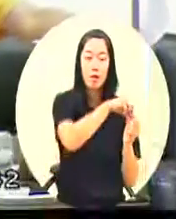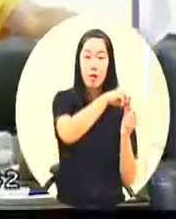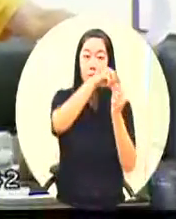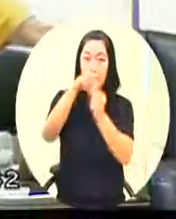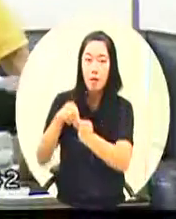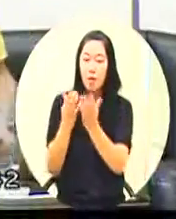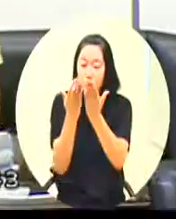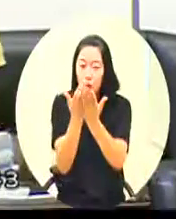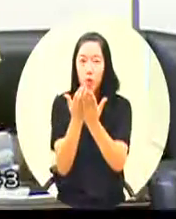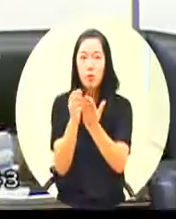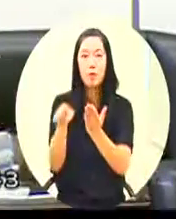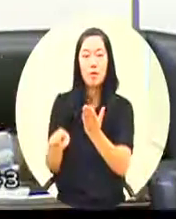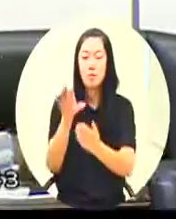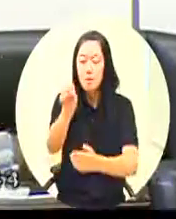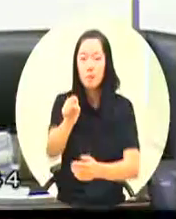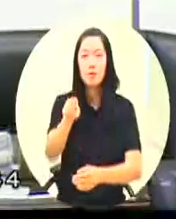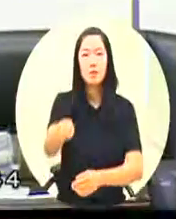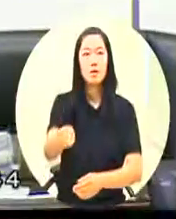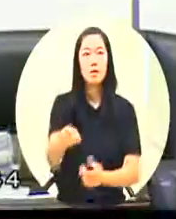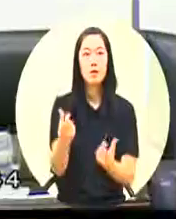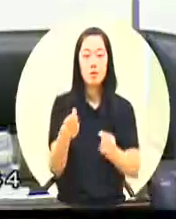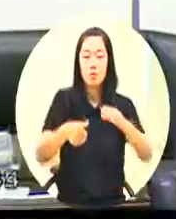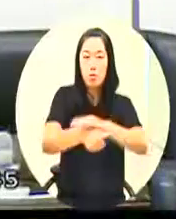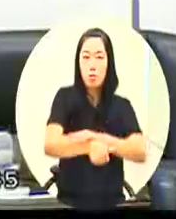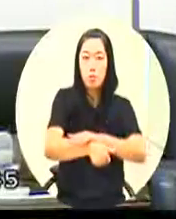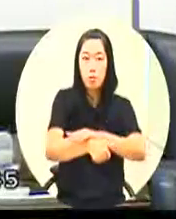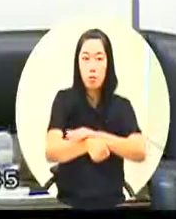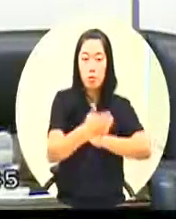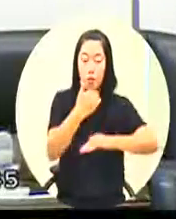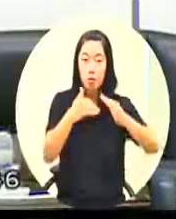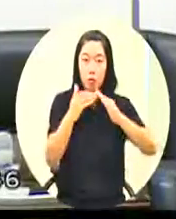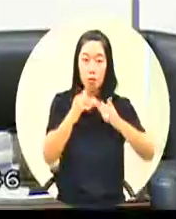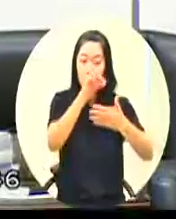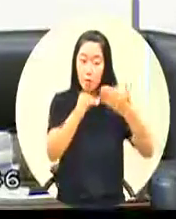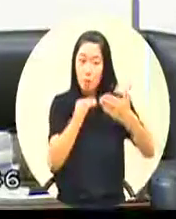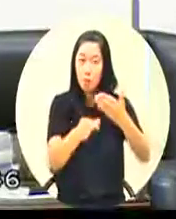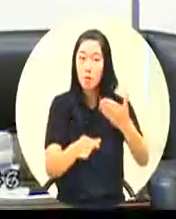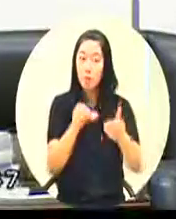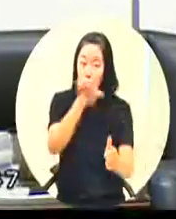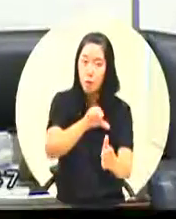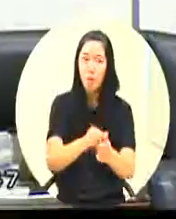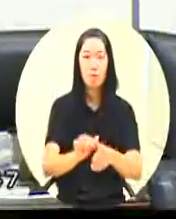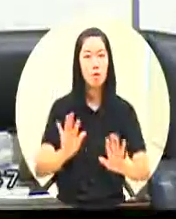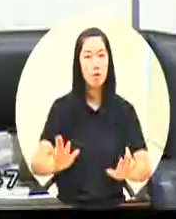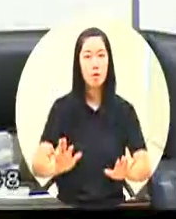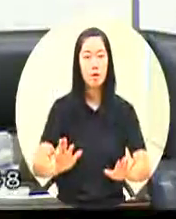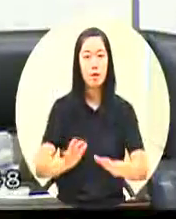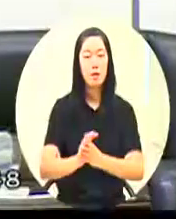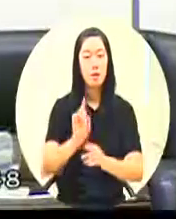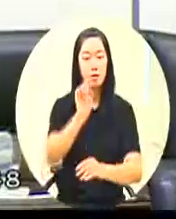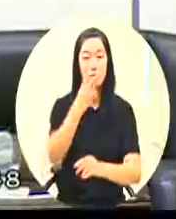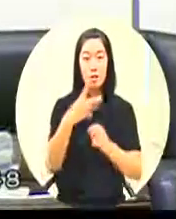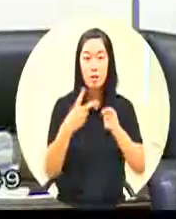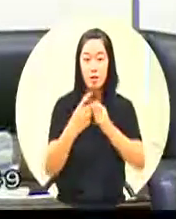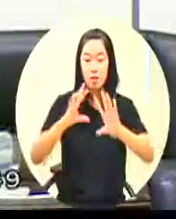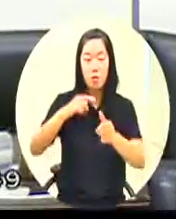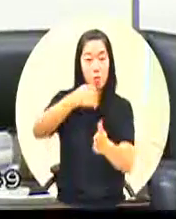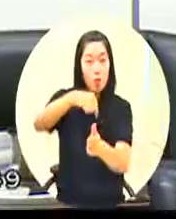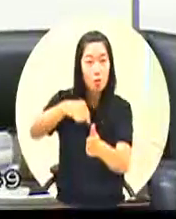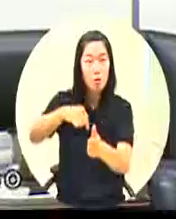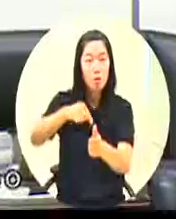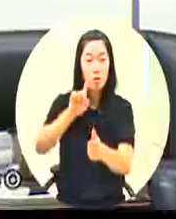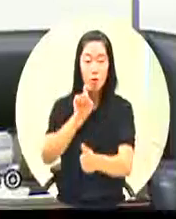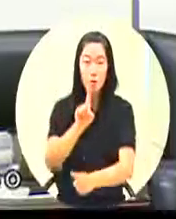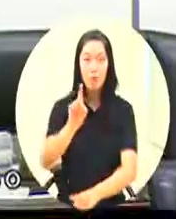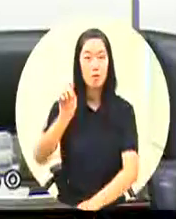抓到，就是依照那些入学条例罚款。但是你现在的十二年国教后面十、十一、十二是